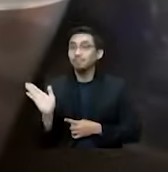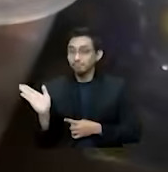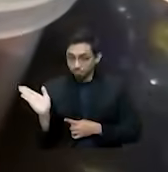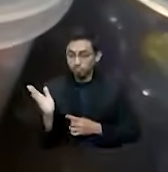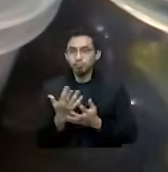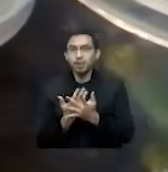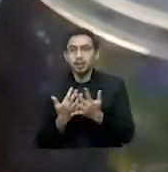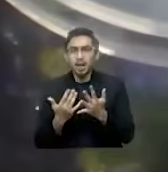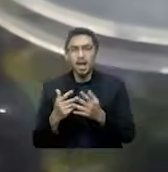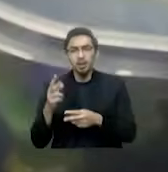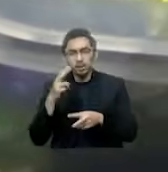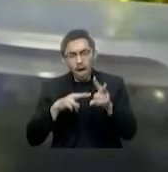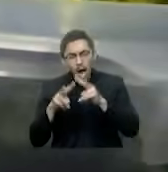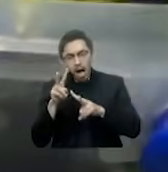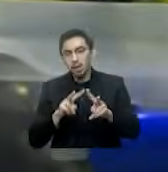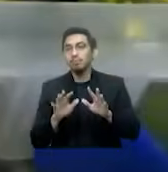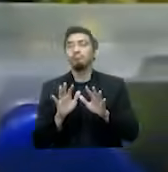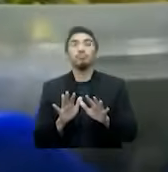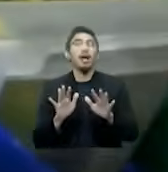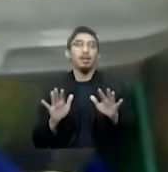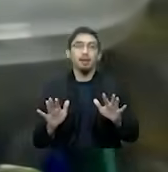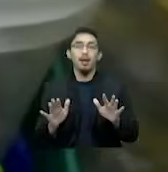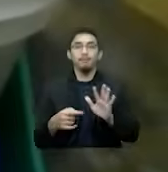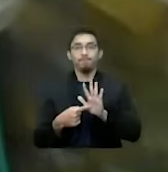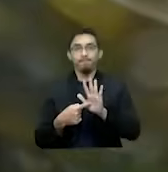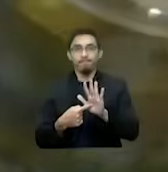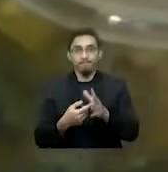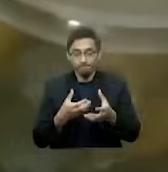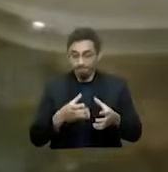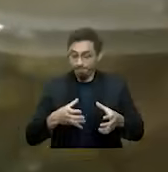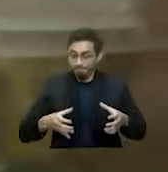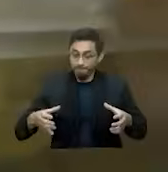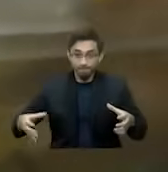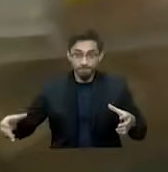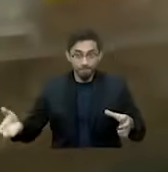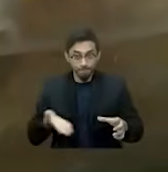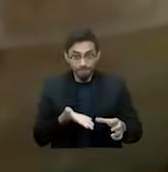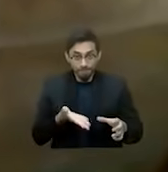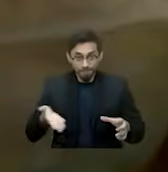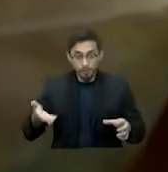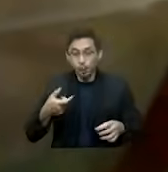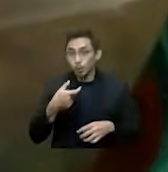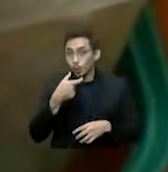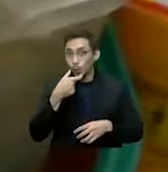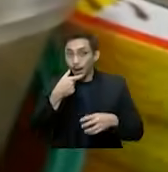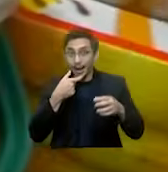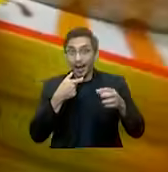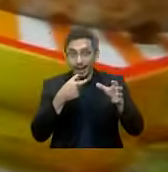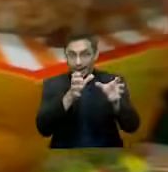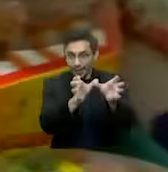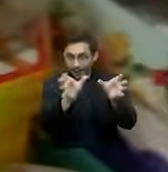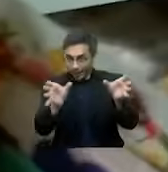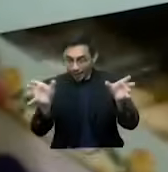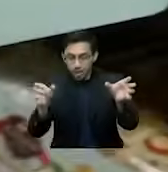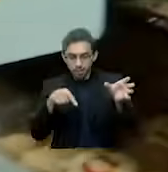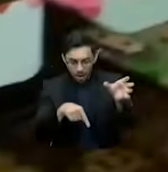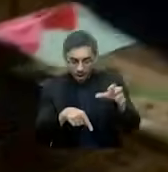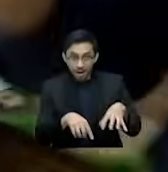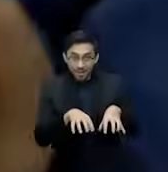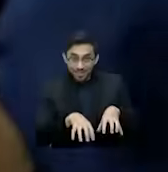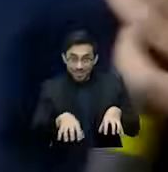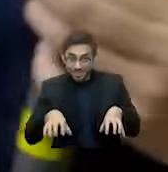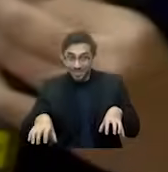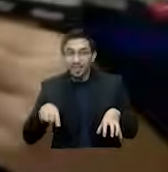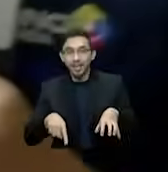oleh masyarakat untuk disajikan nantinya di samping kue-kue kering yang juga disajikan di meja